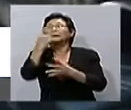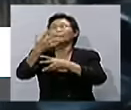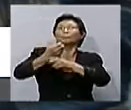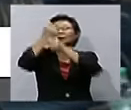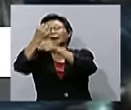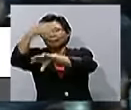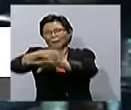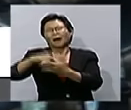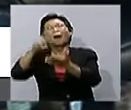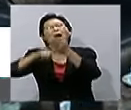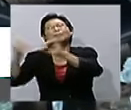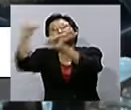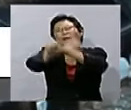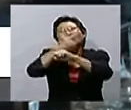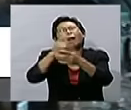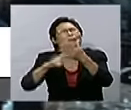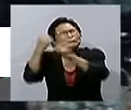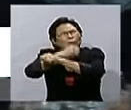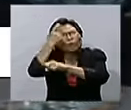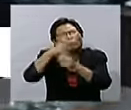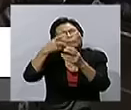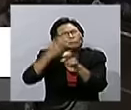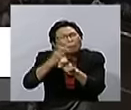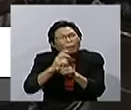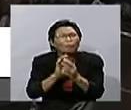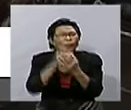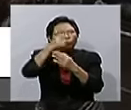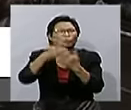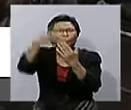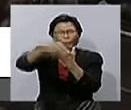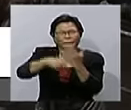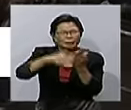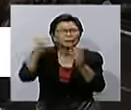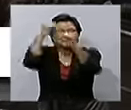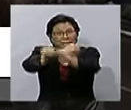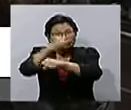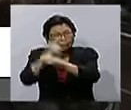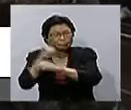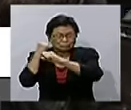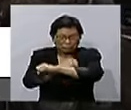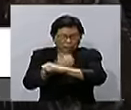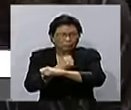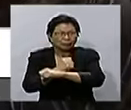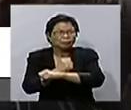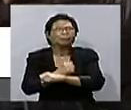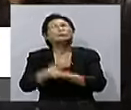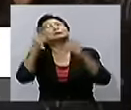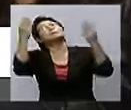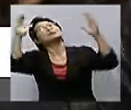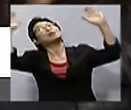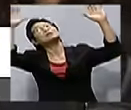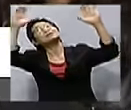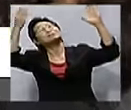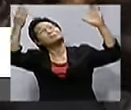Jadi apakah cabaran utama untuk program Bola Dulu Bah ini Prof? Ya, cabaran utama adalah, pertama sekali adalah cuaca.